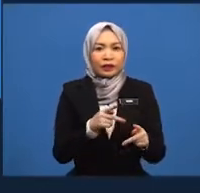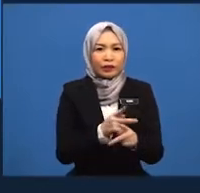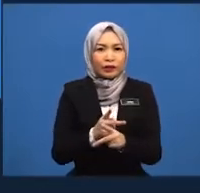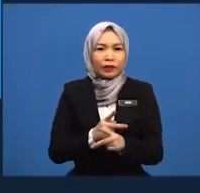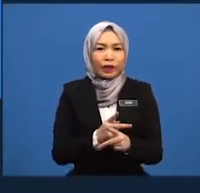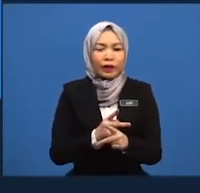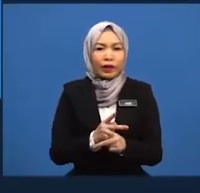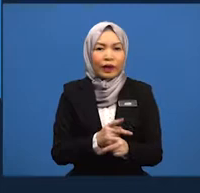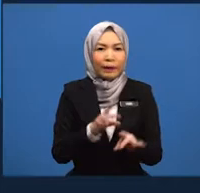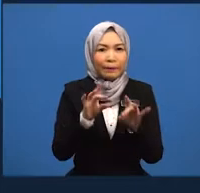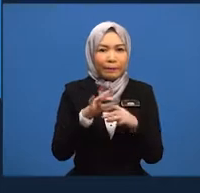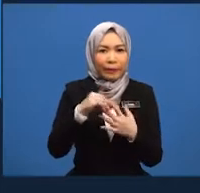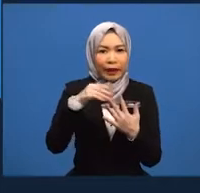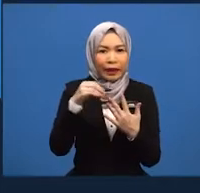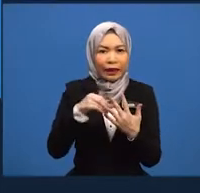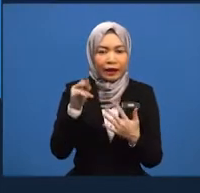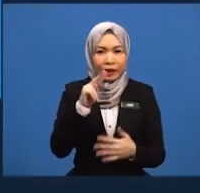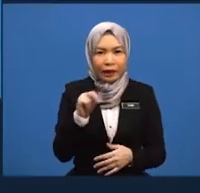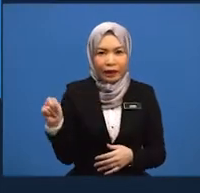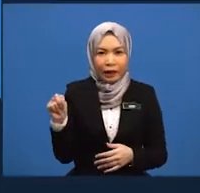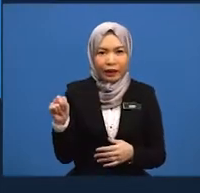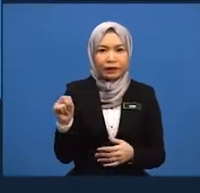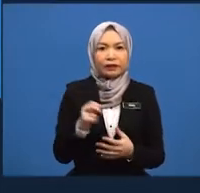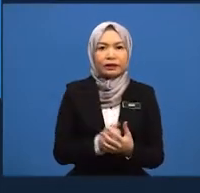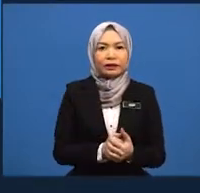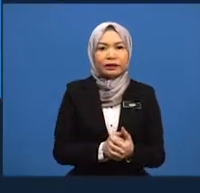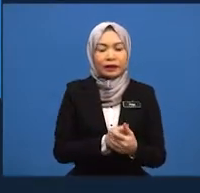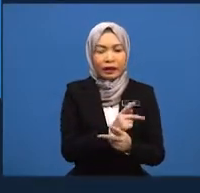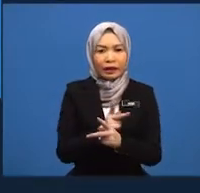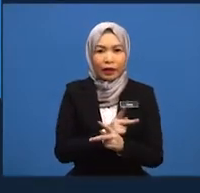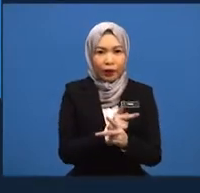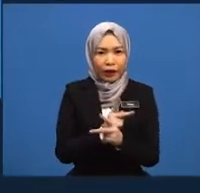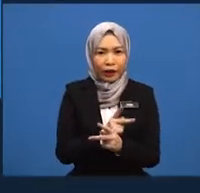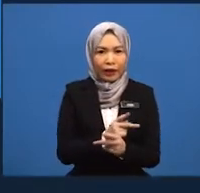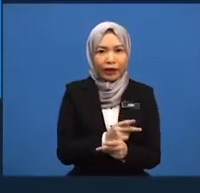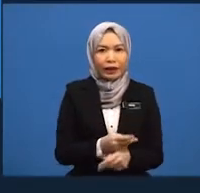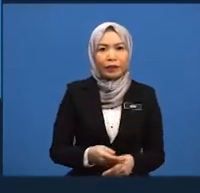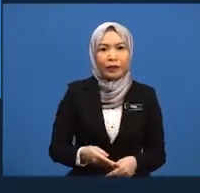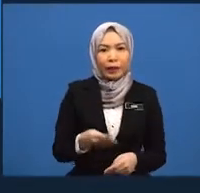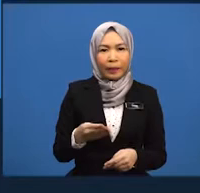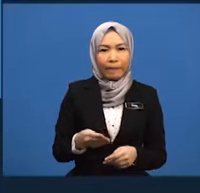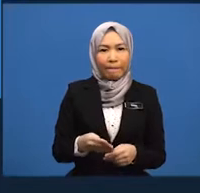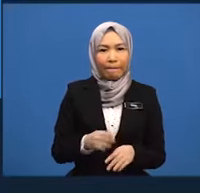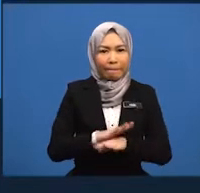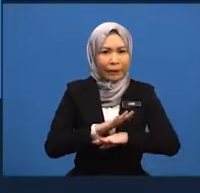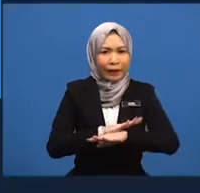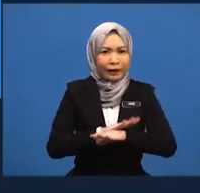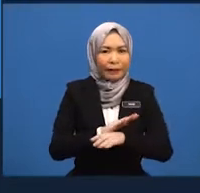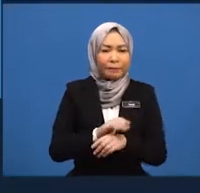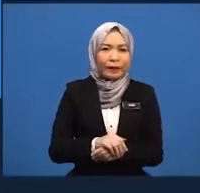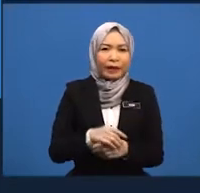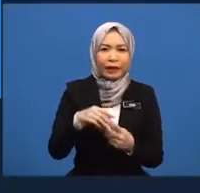dua pilihan, struktur kawalan pelbagai pilihan, struktur